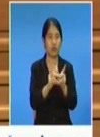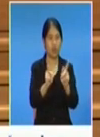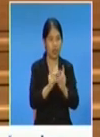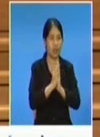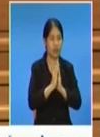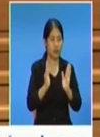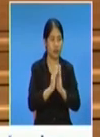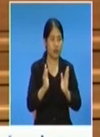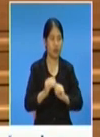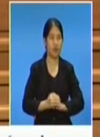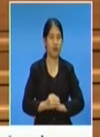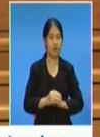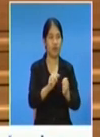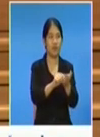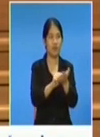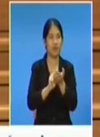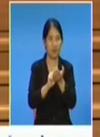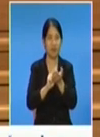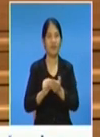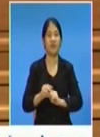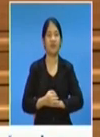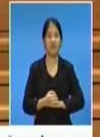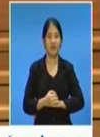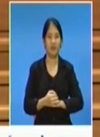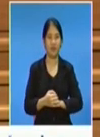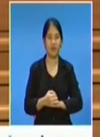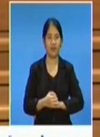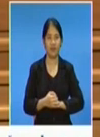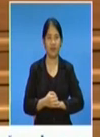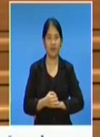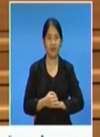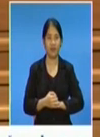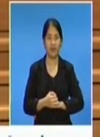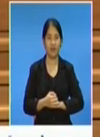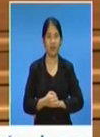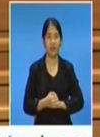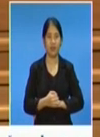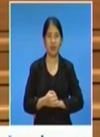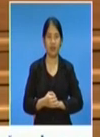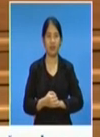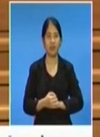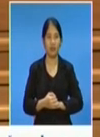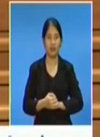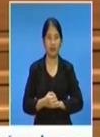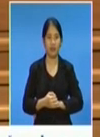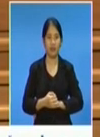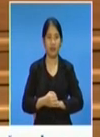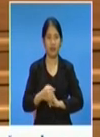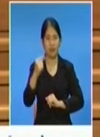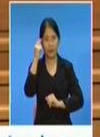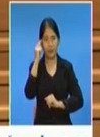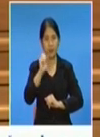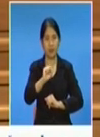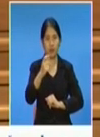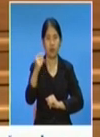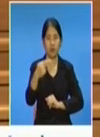ภามันต้องพูดกันในสภาอย่างนี้แหละครับมันถึงจะเป็นมติของสภาถ้าไป